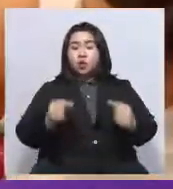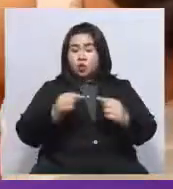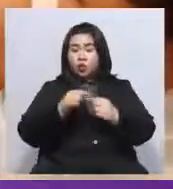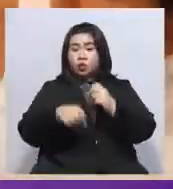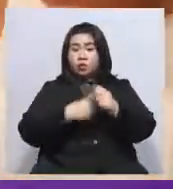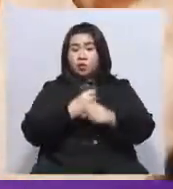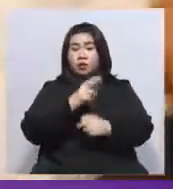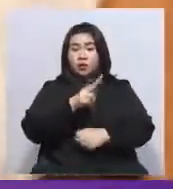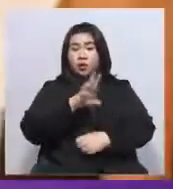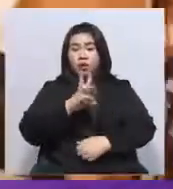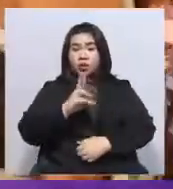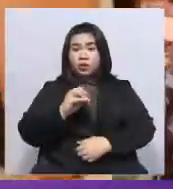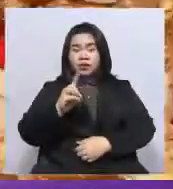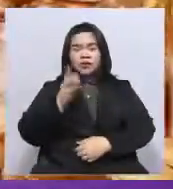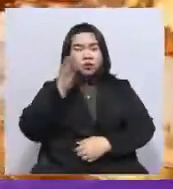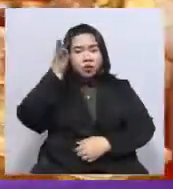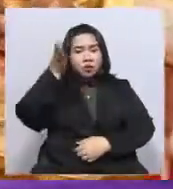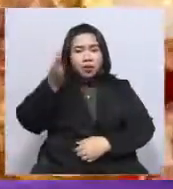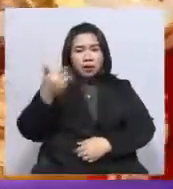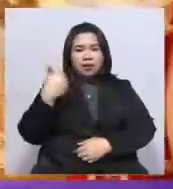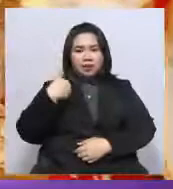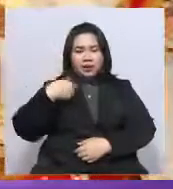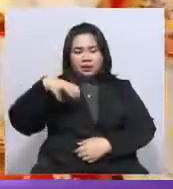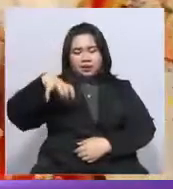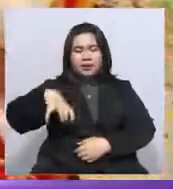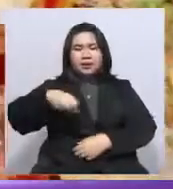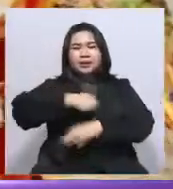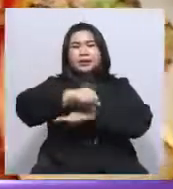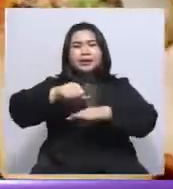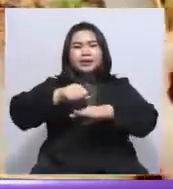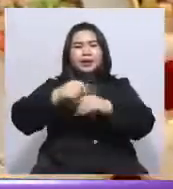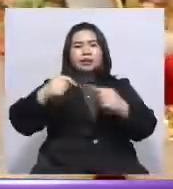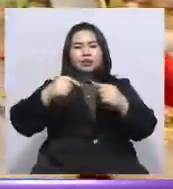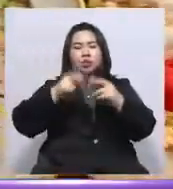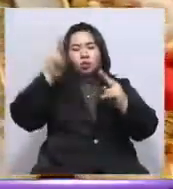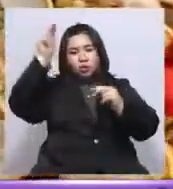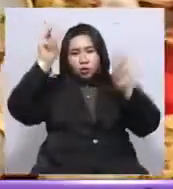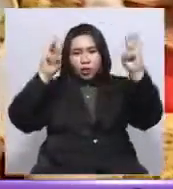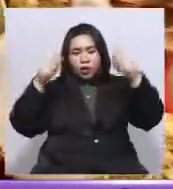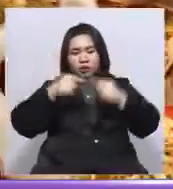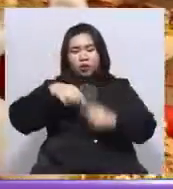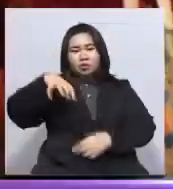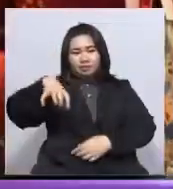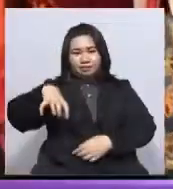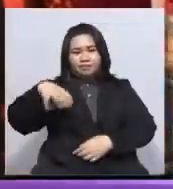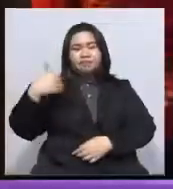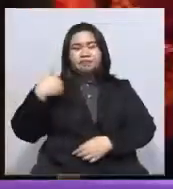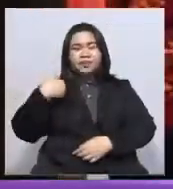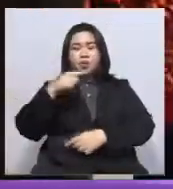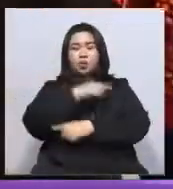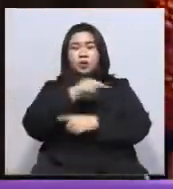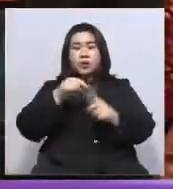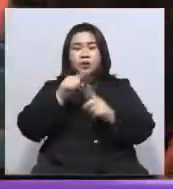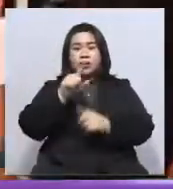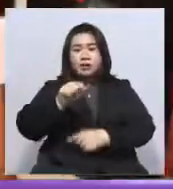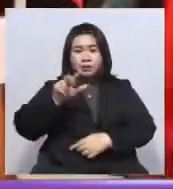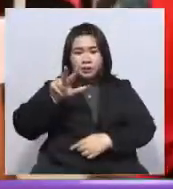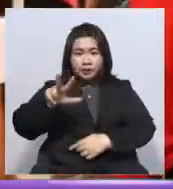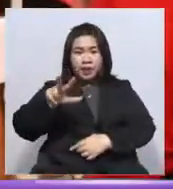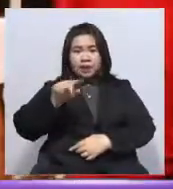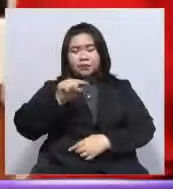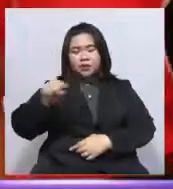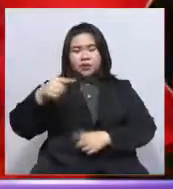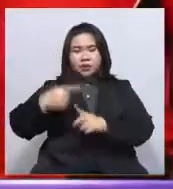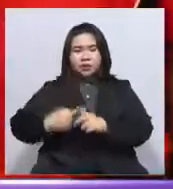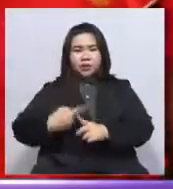ค2561ในครั้งต่อไปจะจัดขึ้นที่สนามหน้าศาลากลางจังหวัดนครสวรรค์ลานเสือป่าในระหว่างวันที่23กุมภาพันธ์ถึง